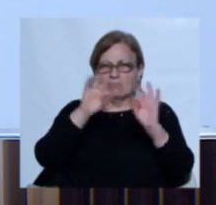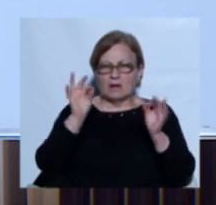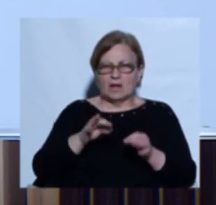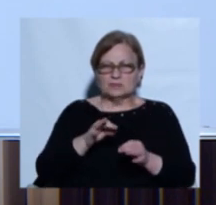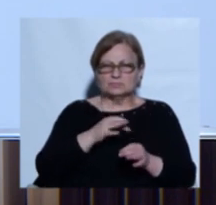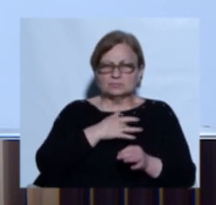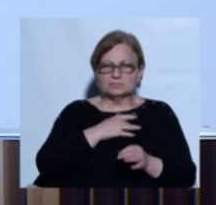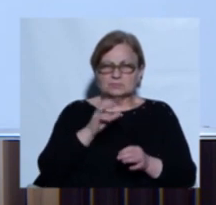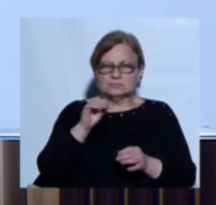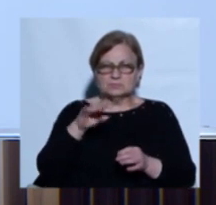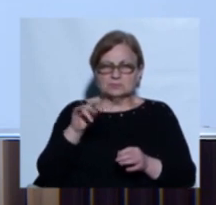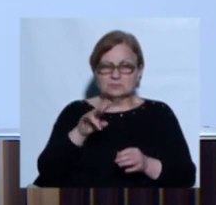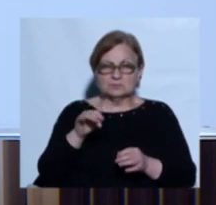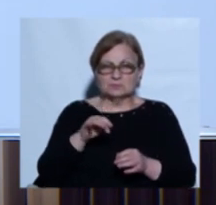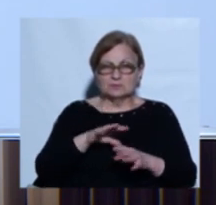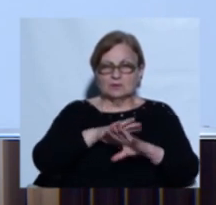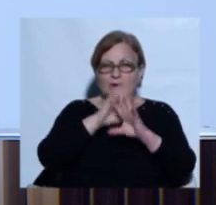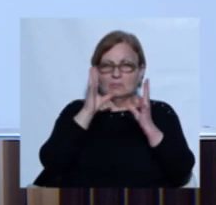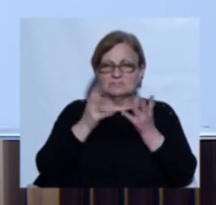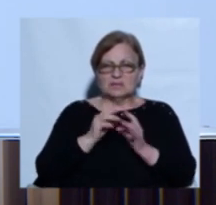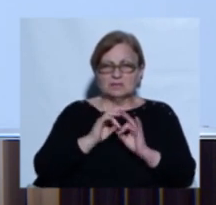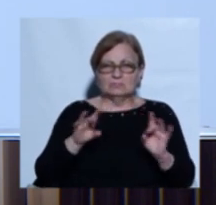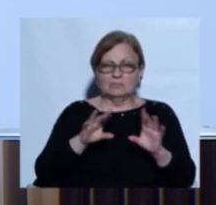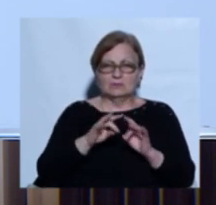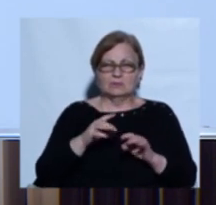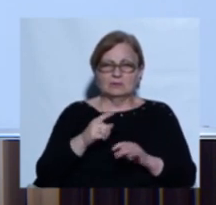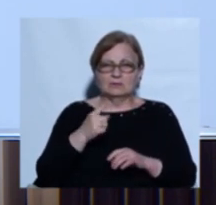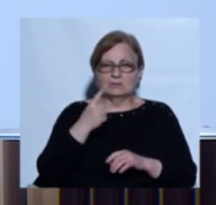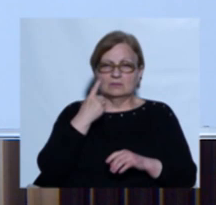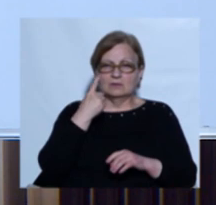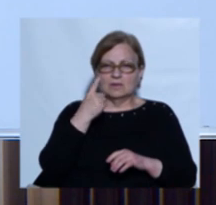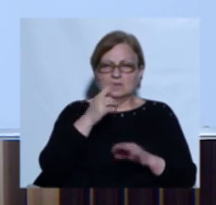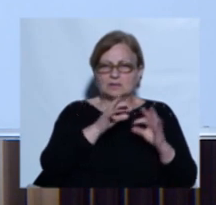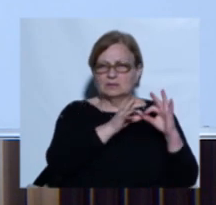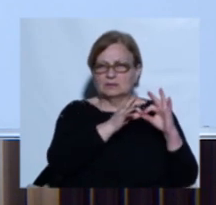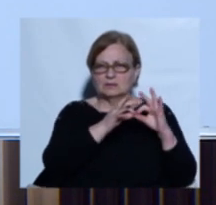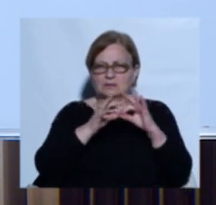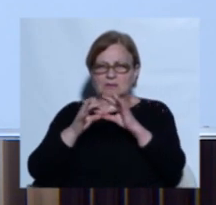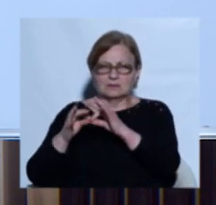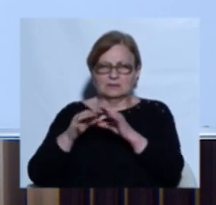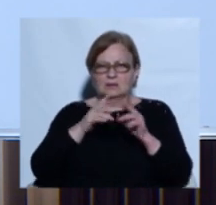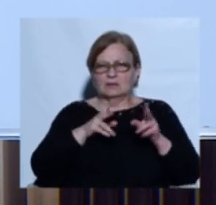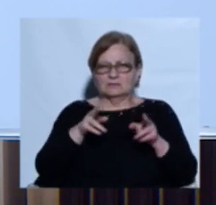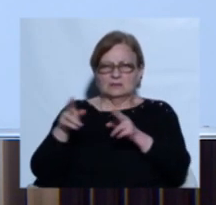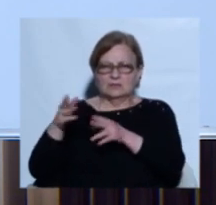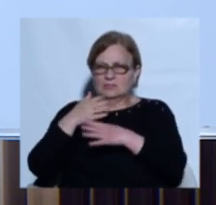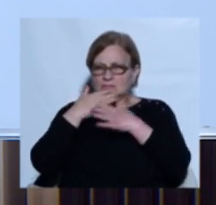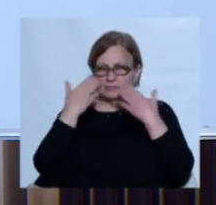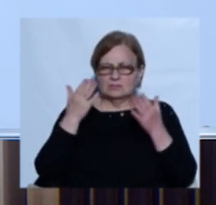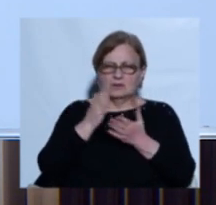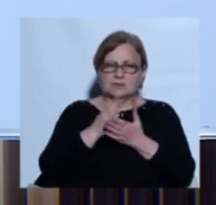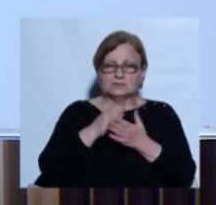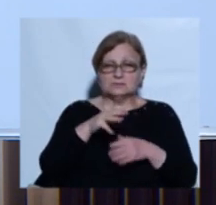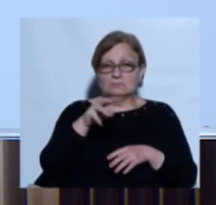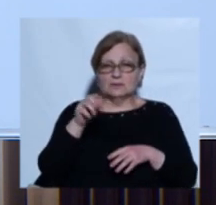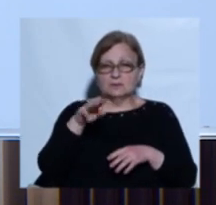უპირველეს ყოვლისა მინდა ვთქვა, რომ მთელი მოთხრობა ეს არის ერთი გაბმული, დაუნაწევრებელი მეტაფორა.